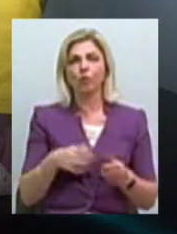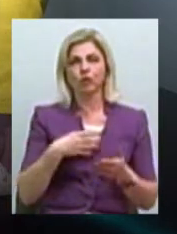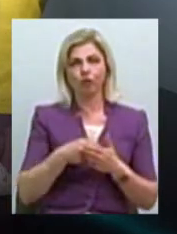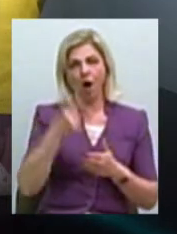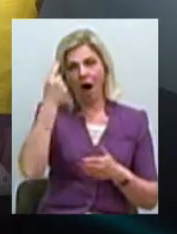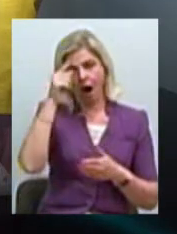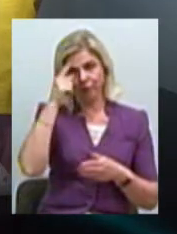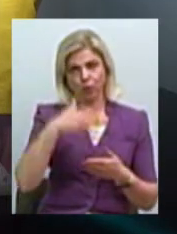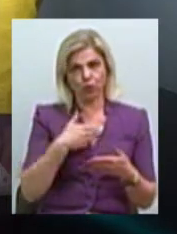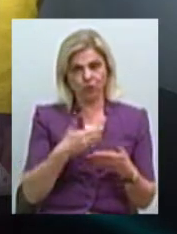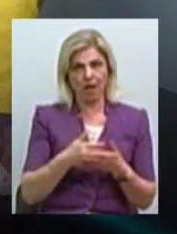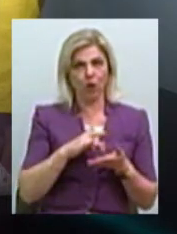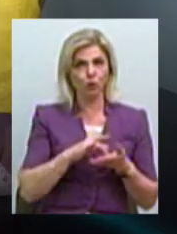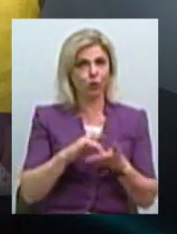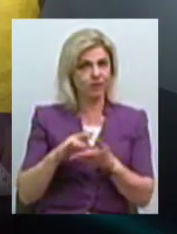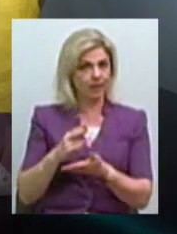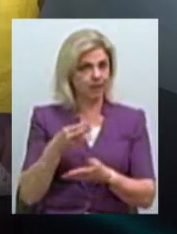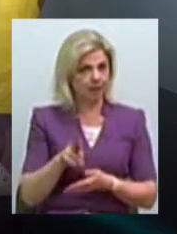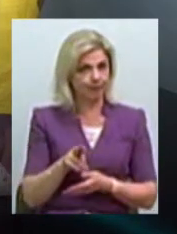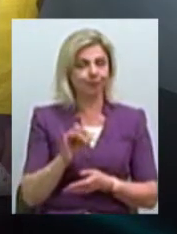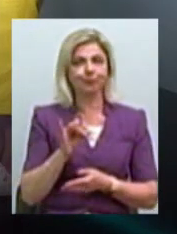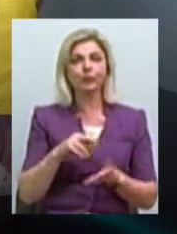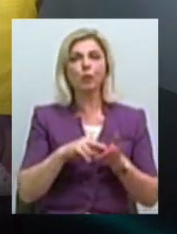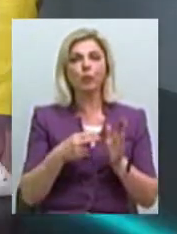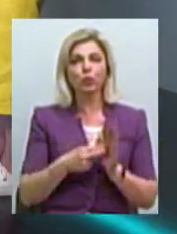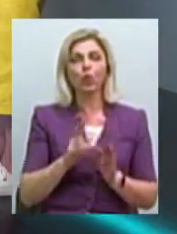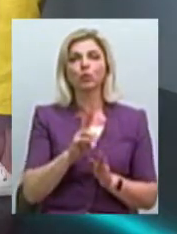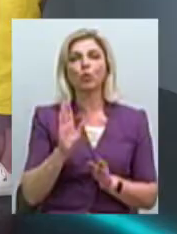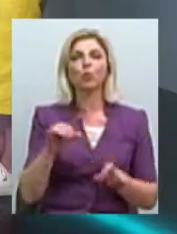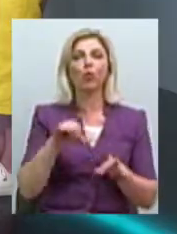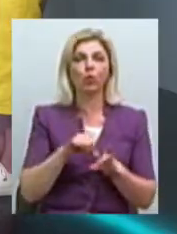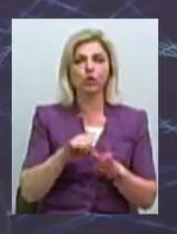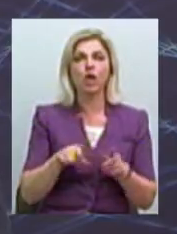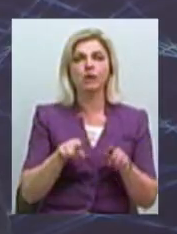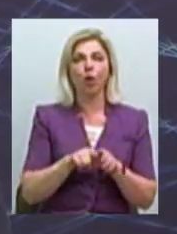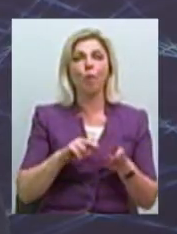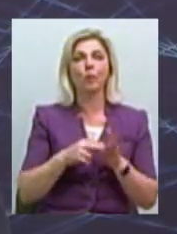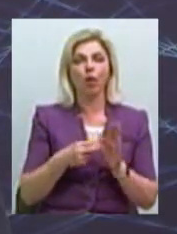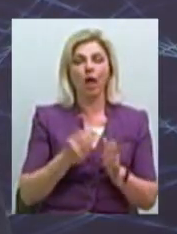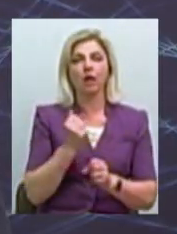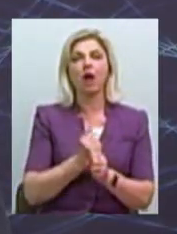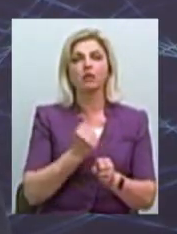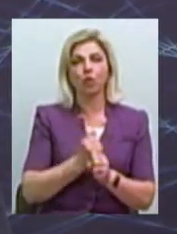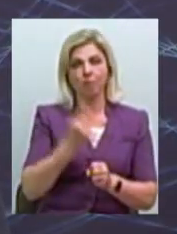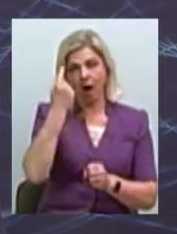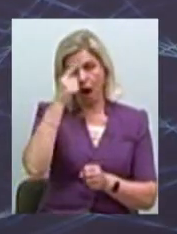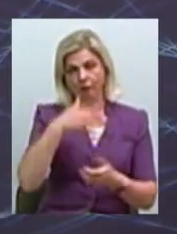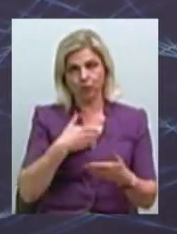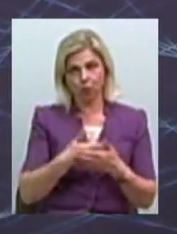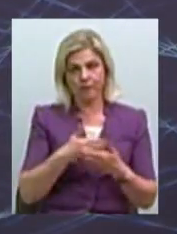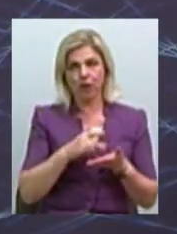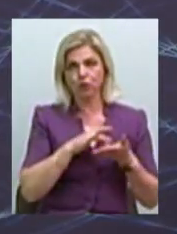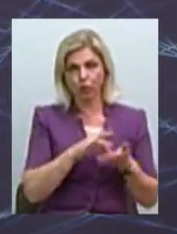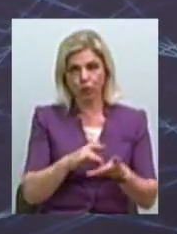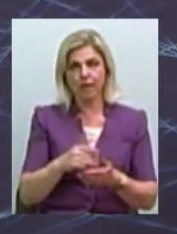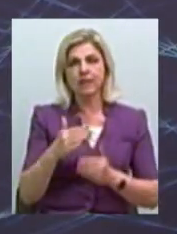Тобто результатом даного проєкту для жінки, яка приймає участь у даному проєкті, це буде розробка авторської екскурсії, тобто